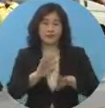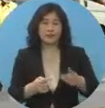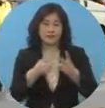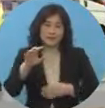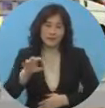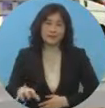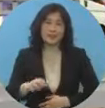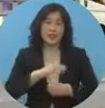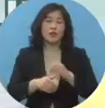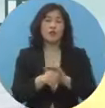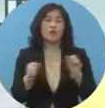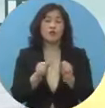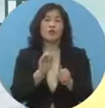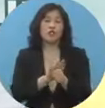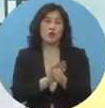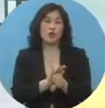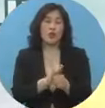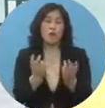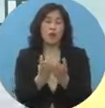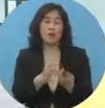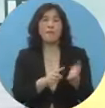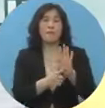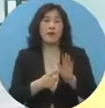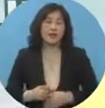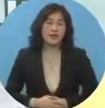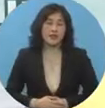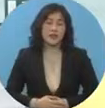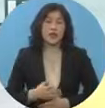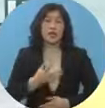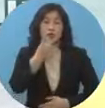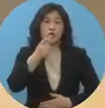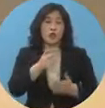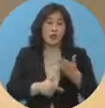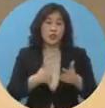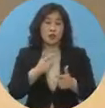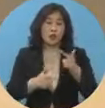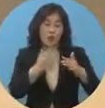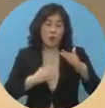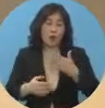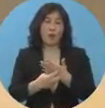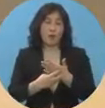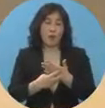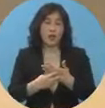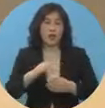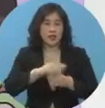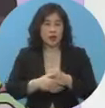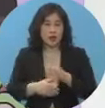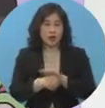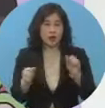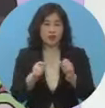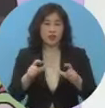대구경북 지원 방안을 발표했습니다 순창 과 강진 목포 의료원의 대구와 경북지역의 환자를 수용하기로